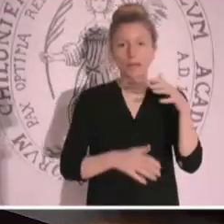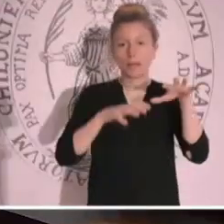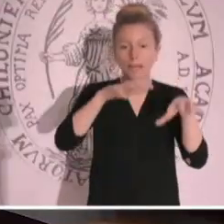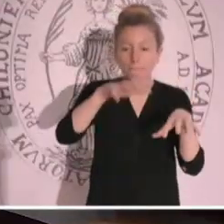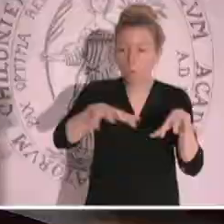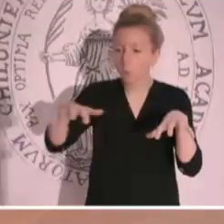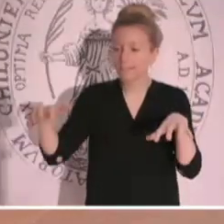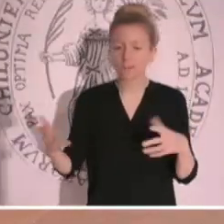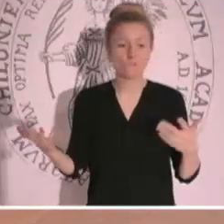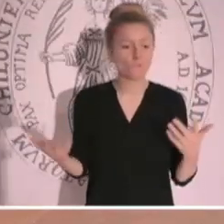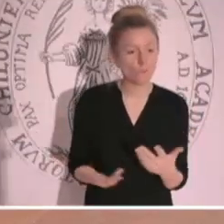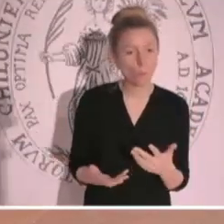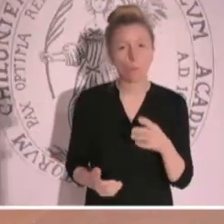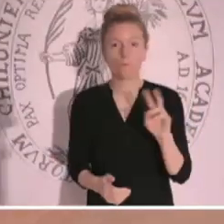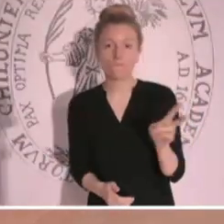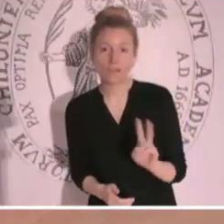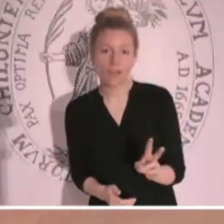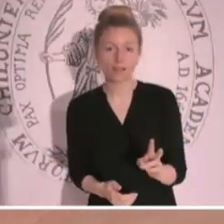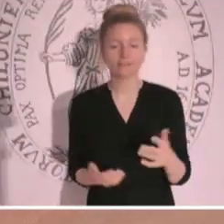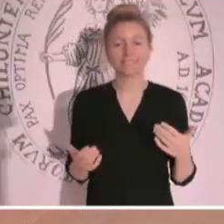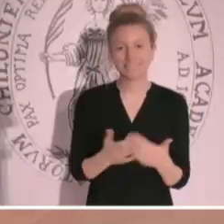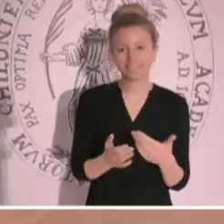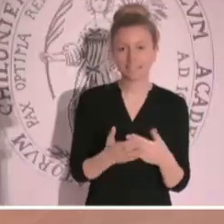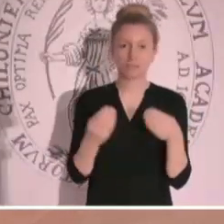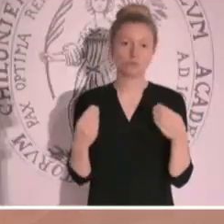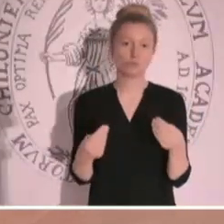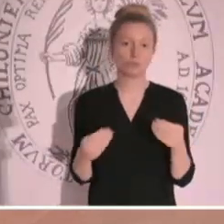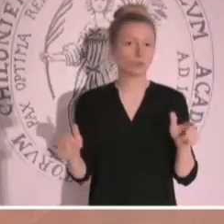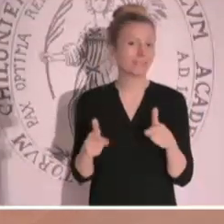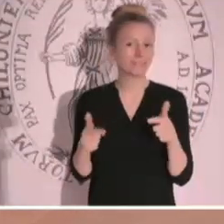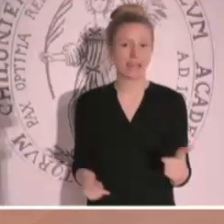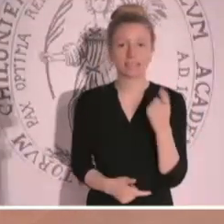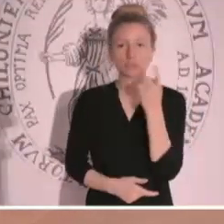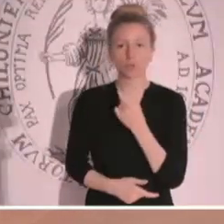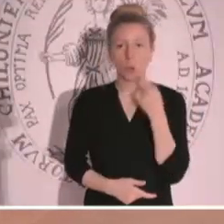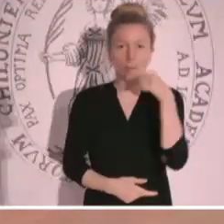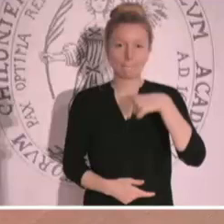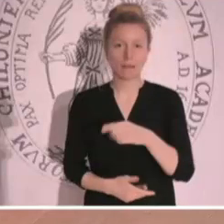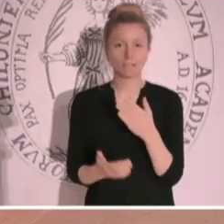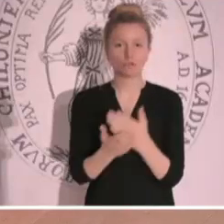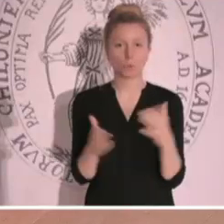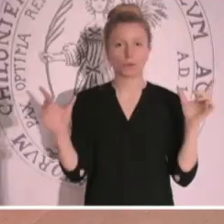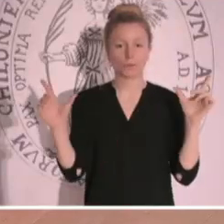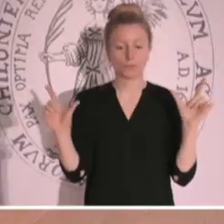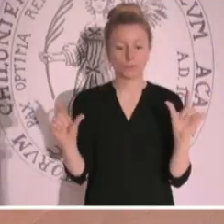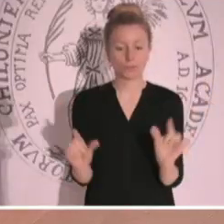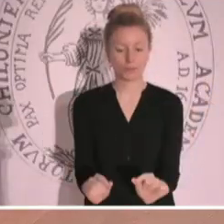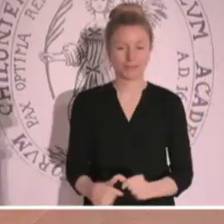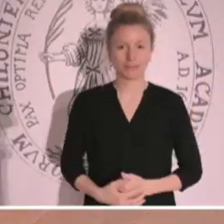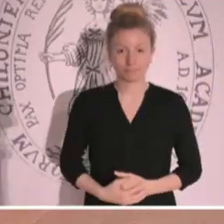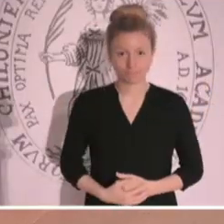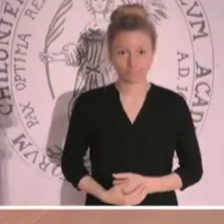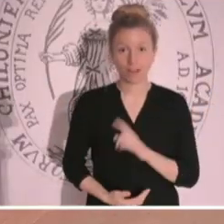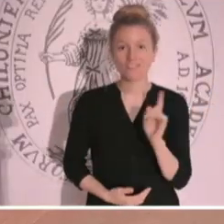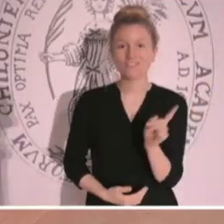Wenn ich von wir spreche, dann meine ich den ASTA, den Allgemeinen Studierendenausschuss. Wir sind fast